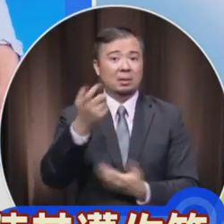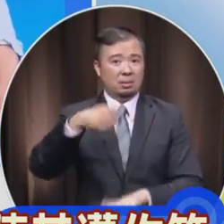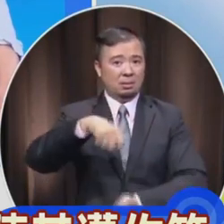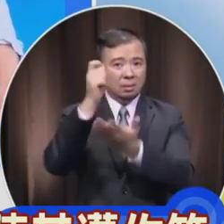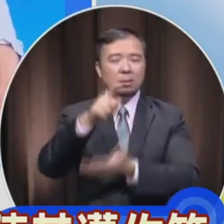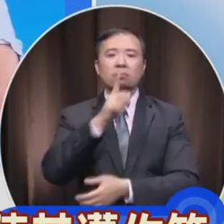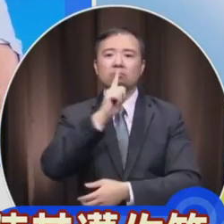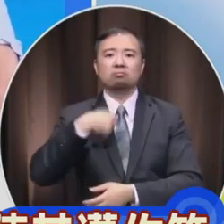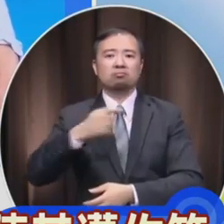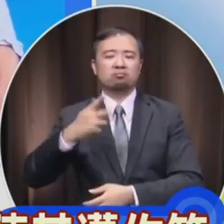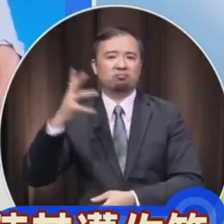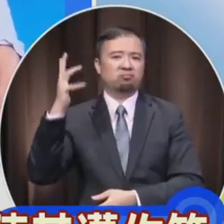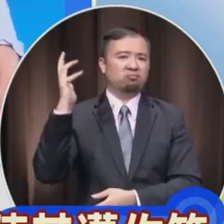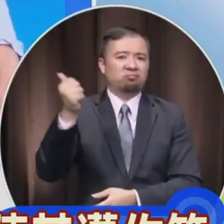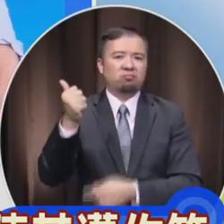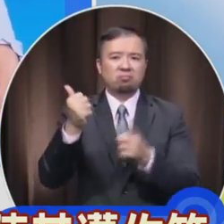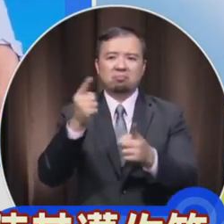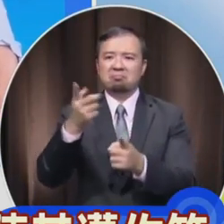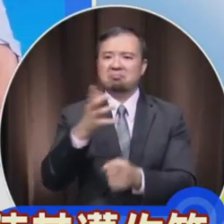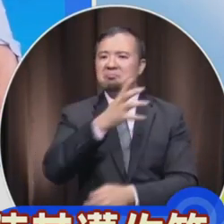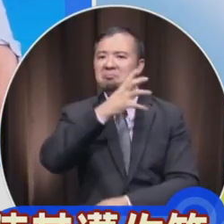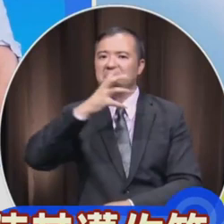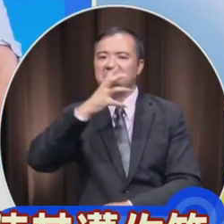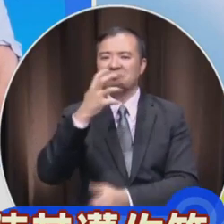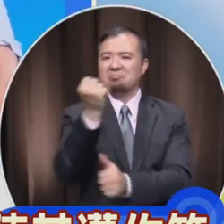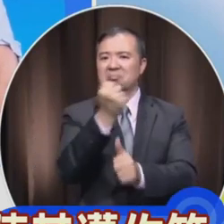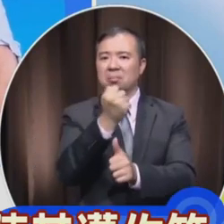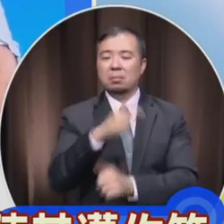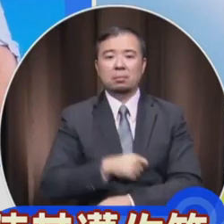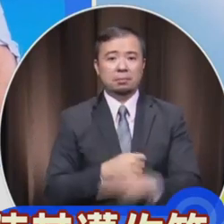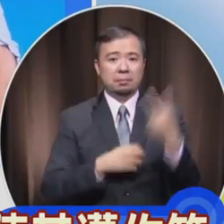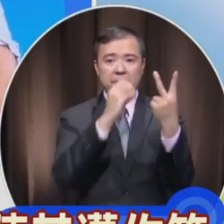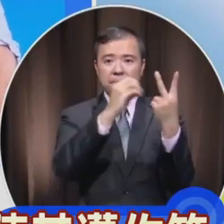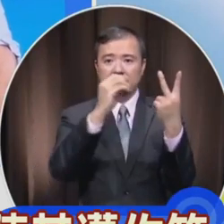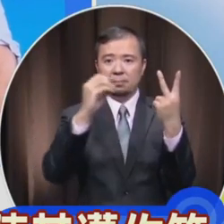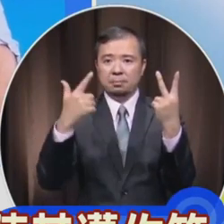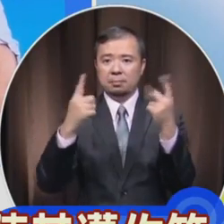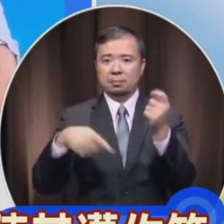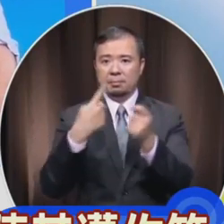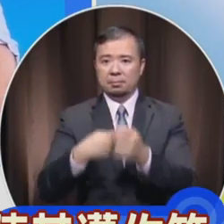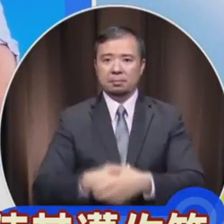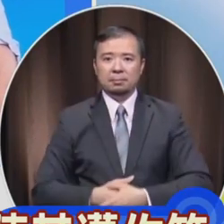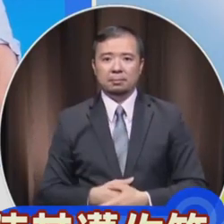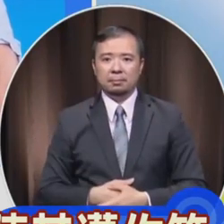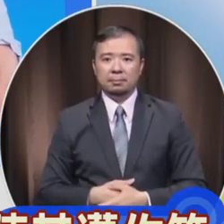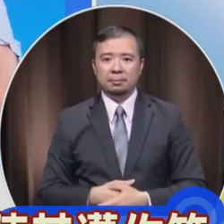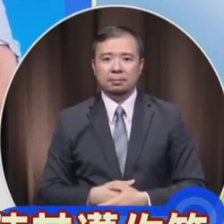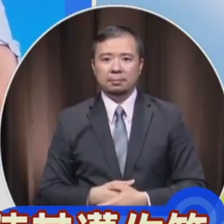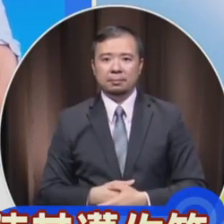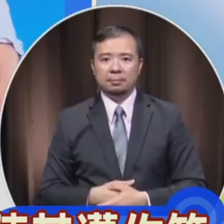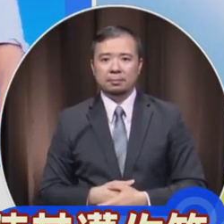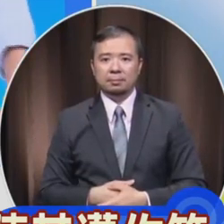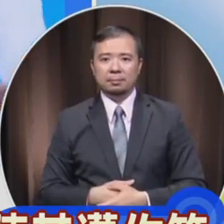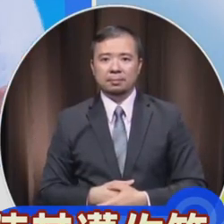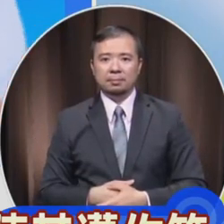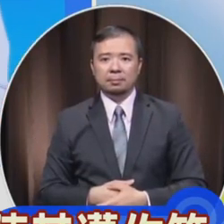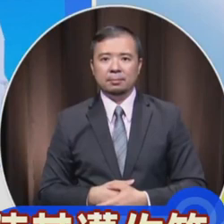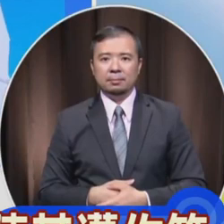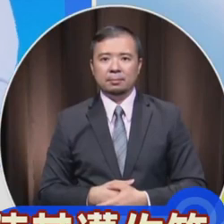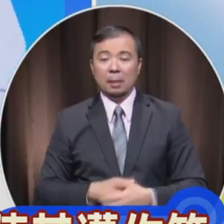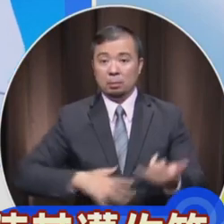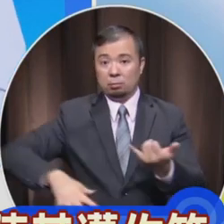者军国主义，2006年我们在整个全台湾红